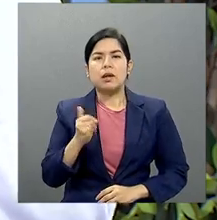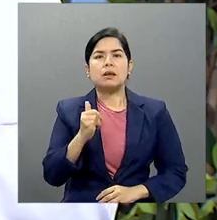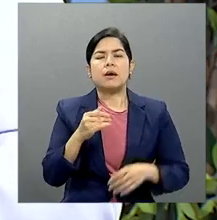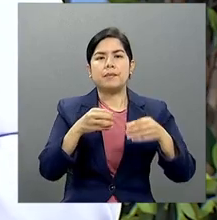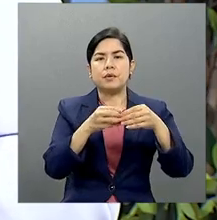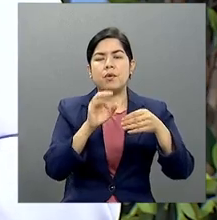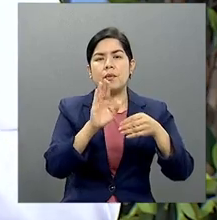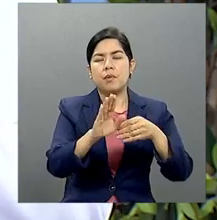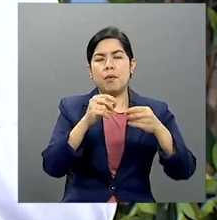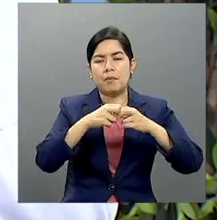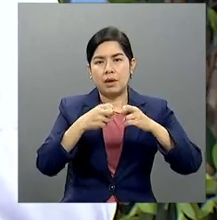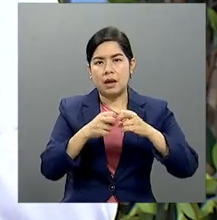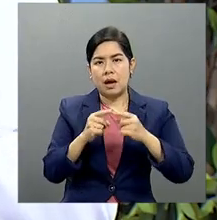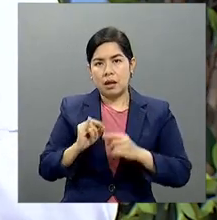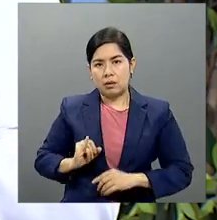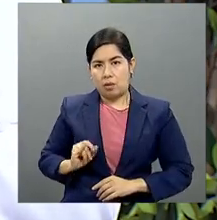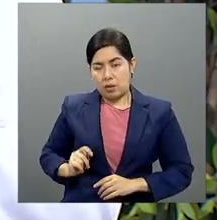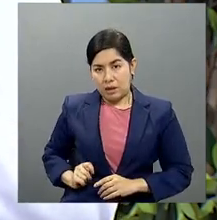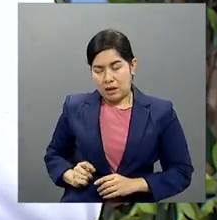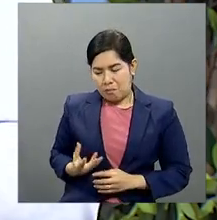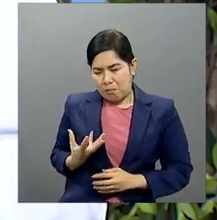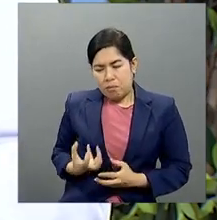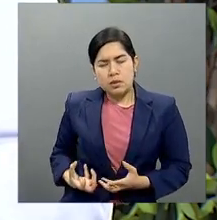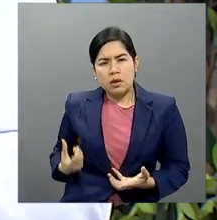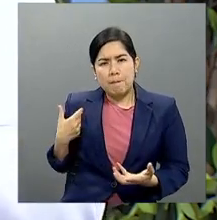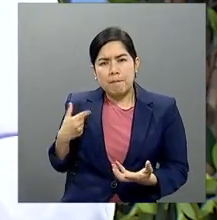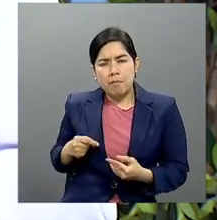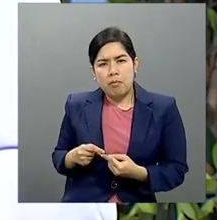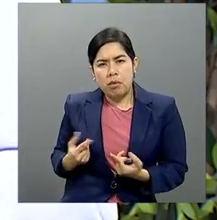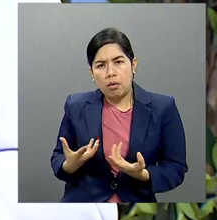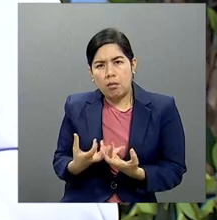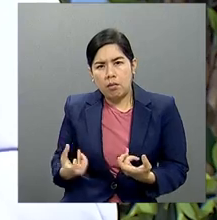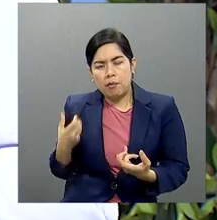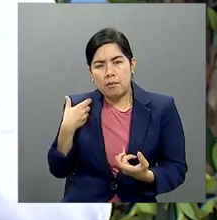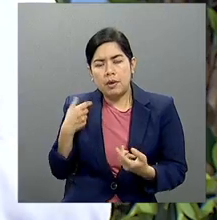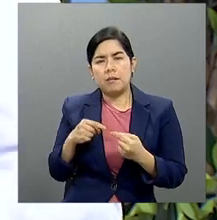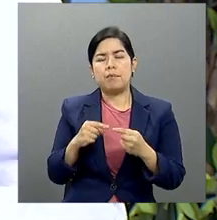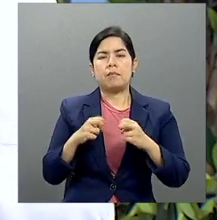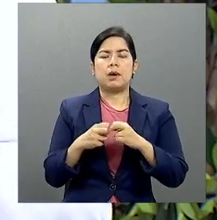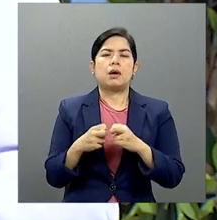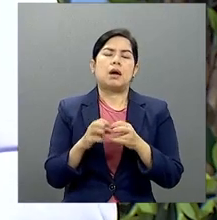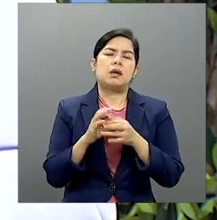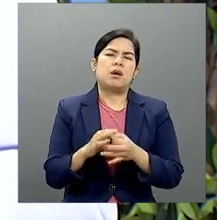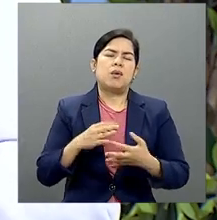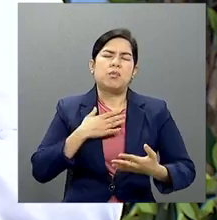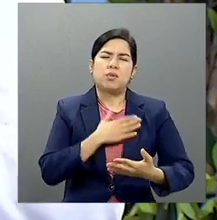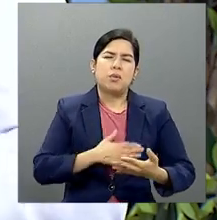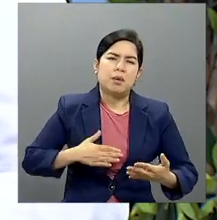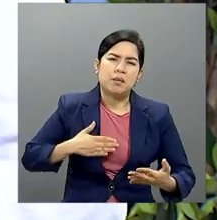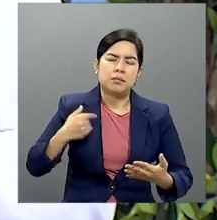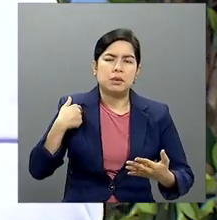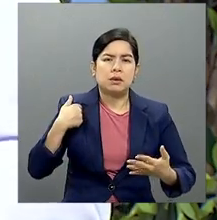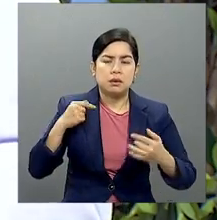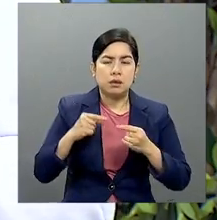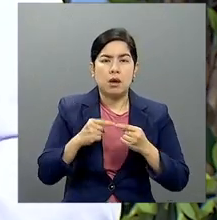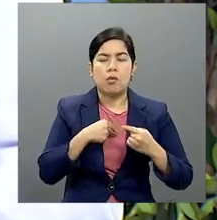ครับกลุ่มนี้นะคือเขาจะมีปัญหาในเรื่องของนอกเหนือสุขภาพกายก็จะมีปัญหาเรื่องสุขภาพใจด้วยเพราะจะมีความเครียดสะสมเลยพวกนี้เนี่ยค